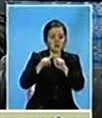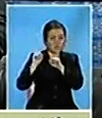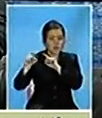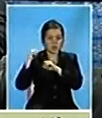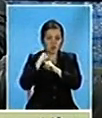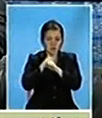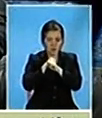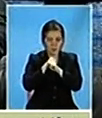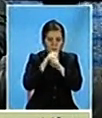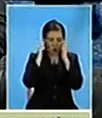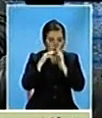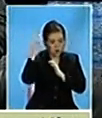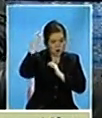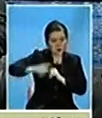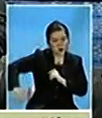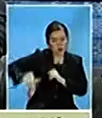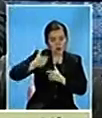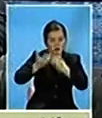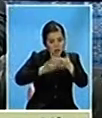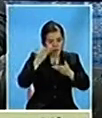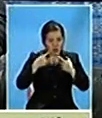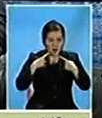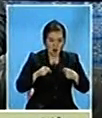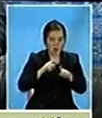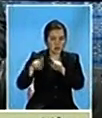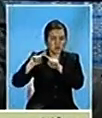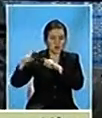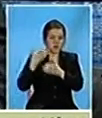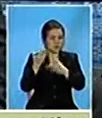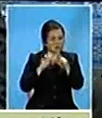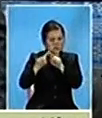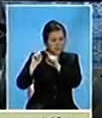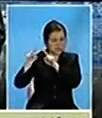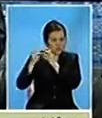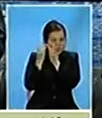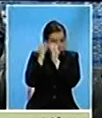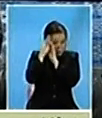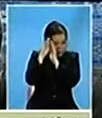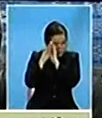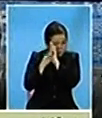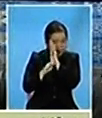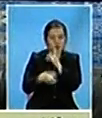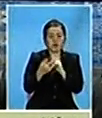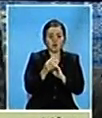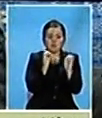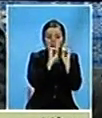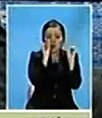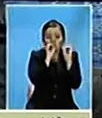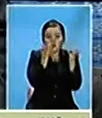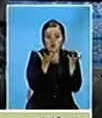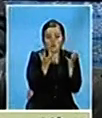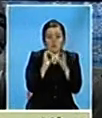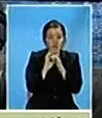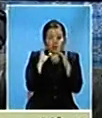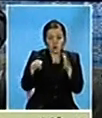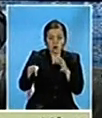จคนต่างด้าวการค้ามนุษย์ด้วยแร่ธุรกิจสถาบันการเงินอะไรต่างๆเนี่ย ไม่เห็นเลยครับว่ามันเกี่ยวข้องกับคดีที่ท่าน